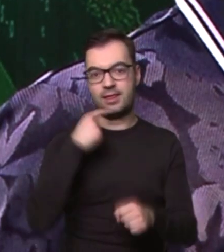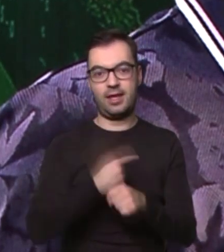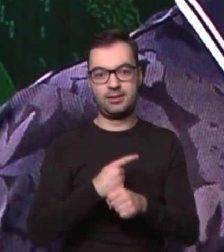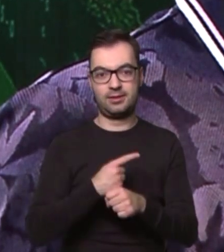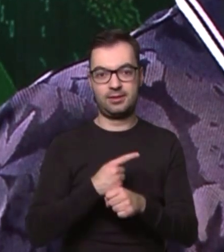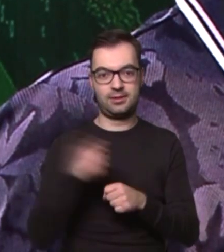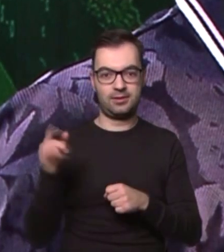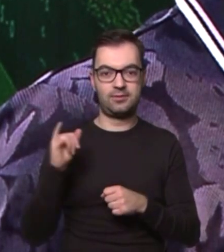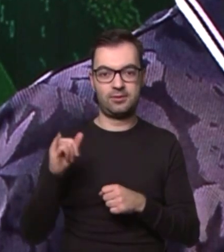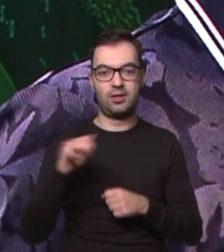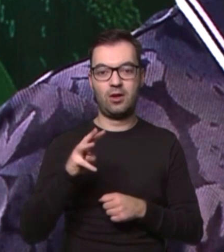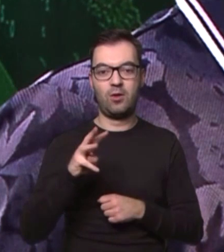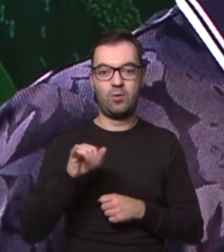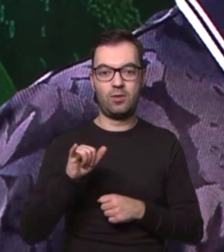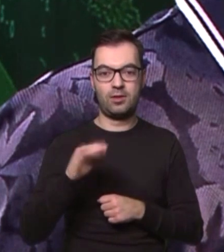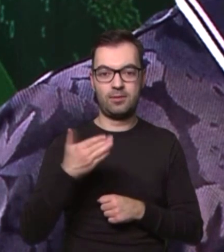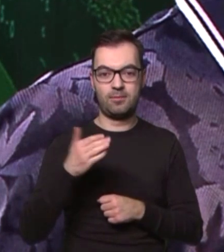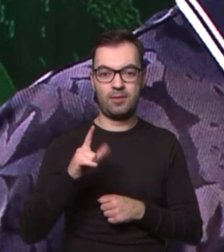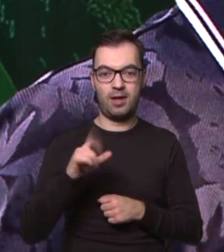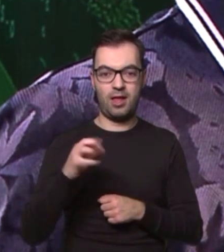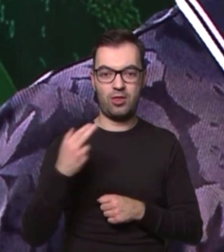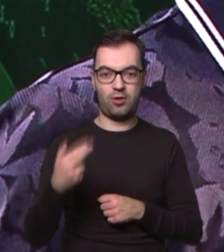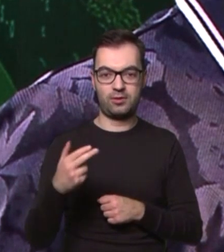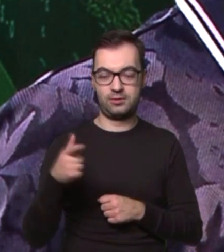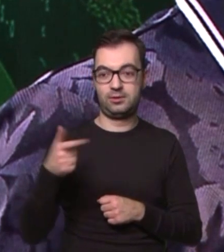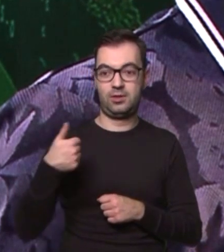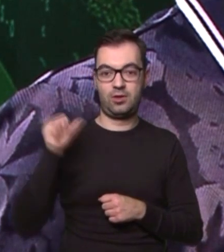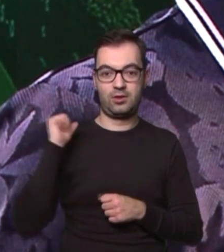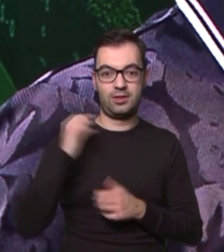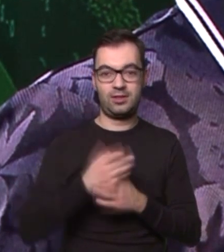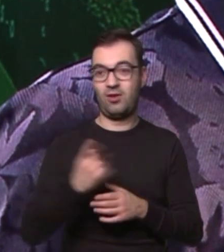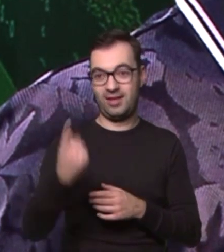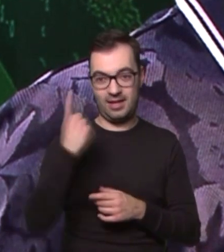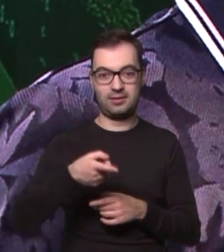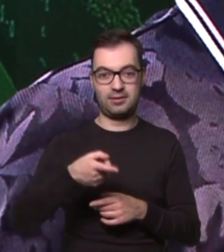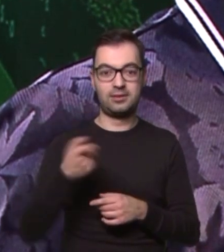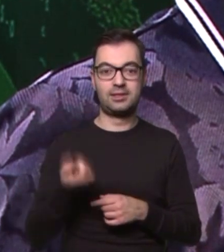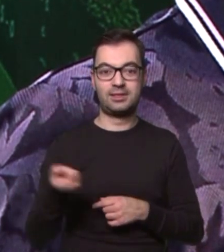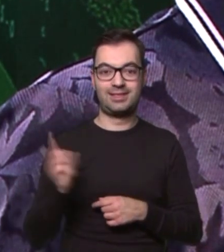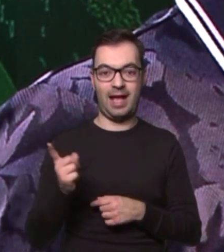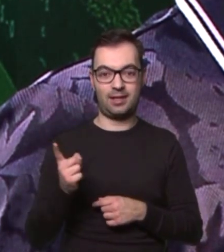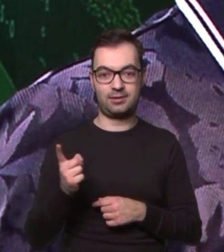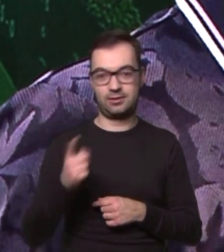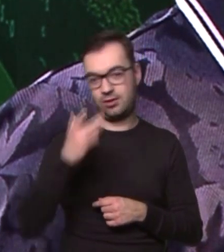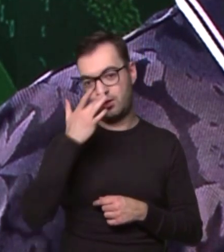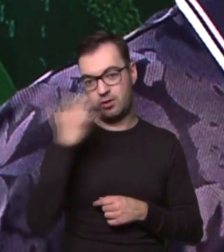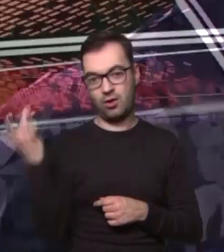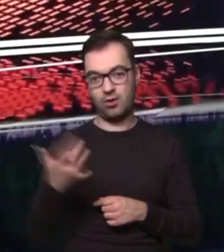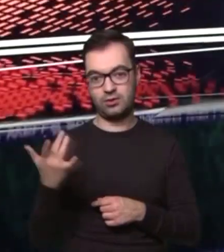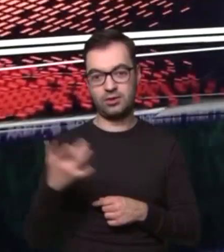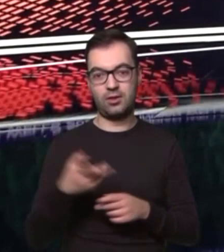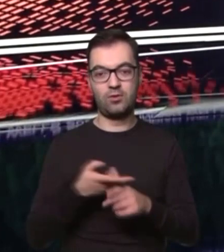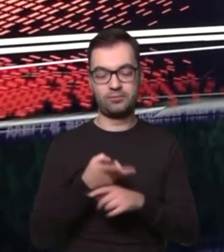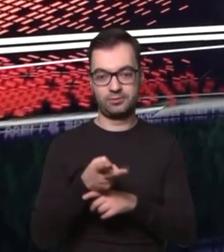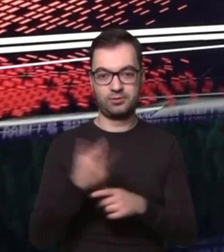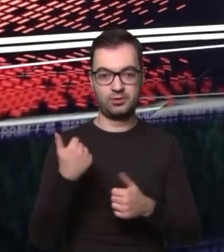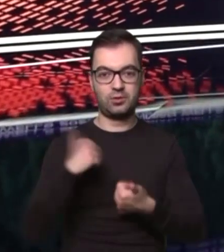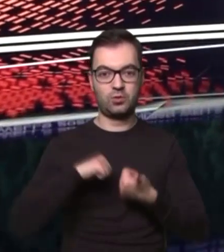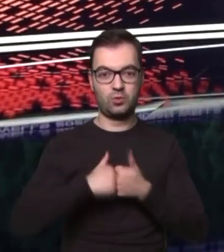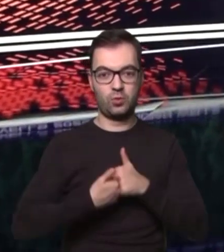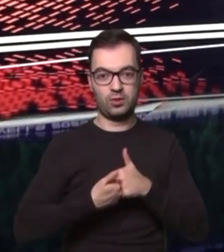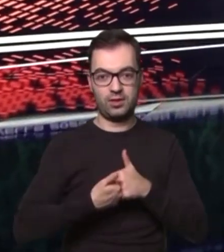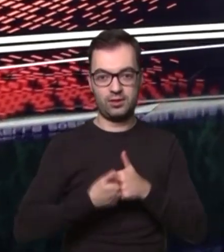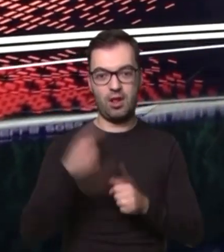podjęli organizatorzy Wimbledonu, ci, którzy w zeszłym roku jako jedyni zakazali udziału Rosjanom w turnieju w Londynie, w